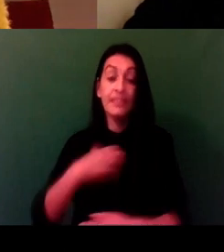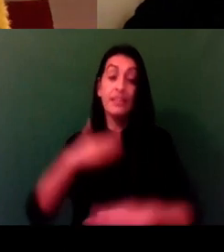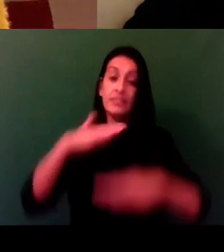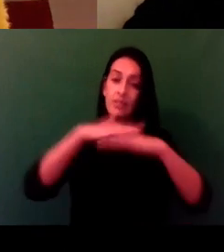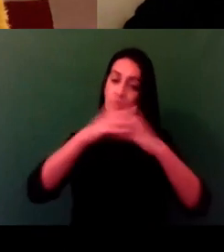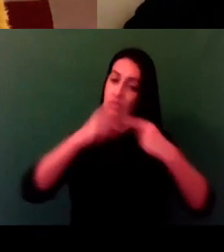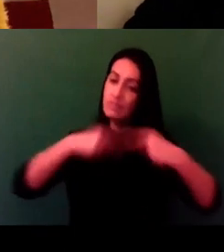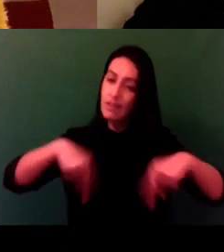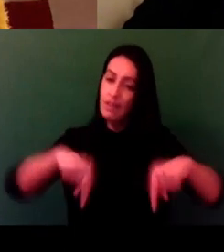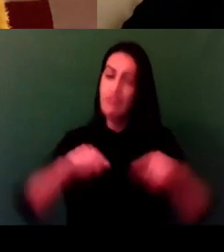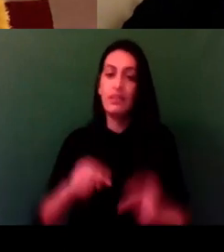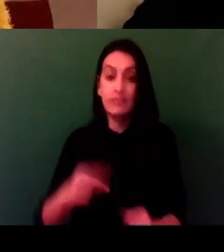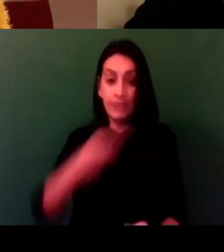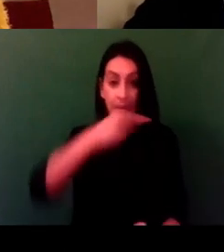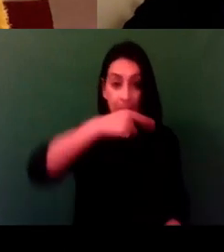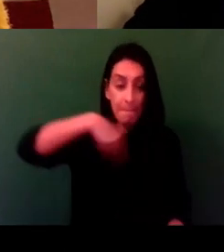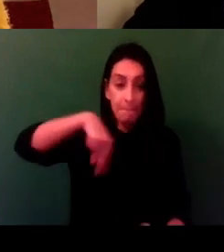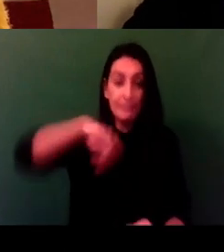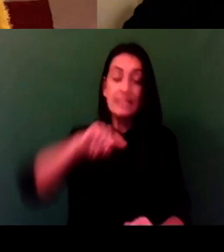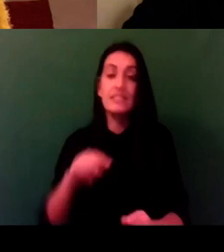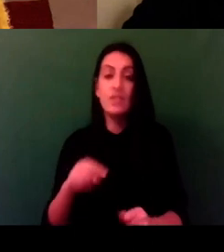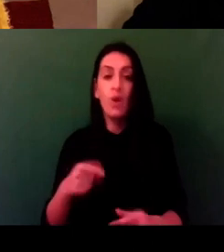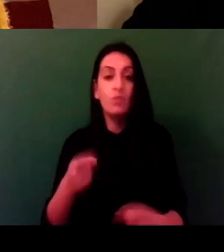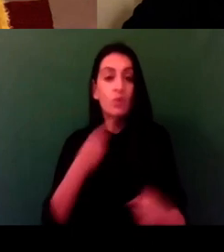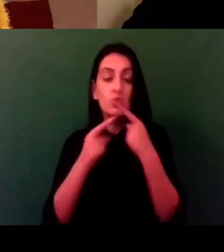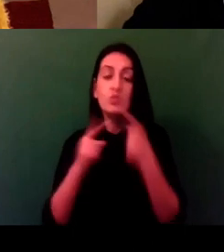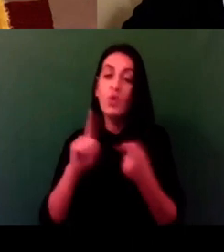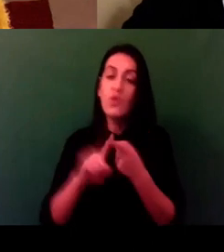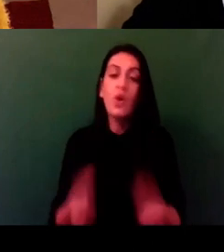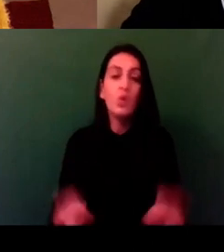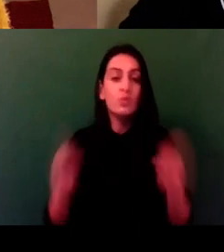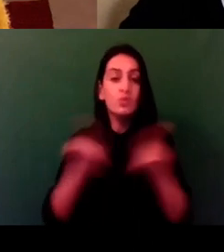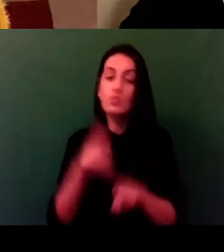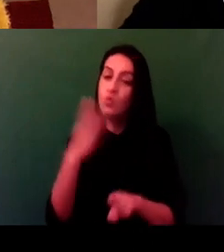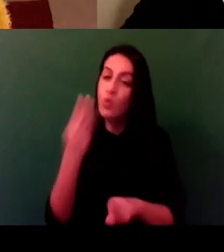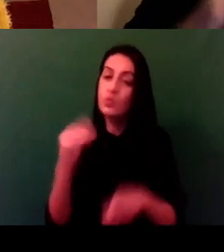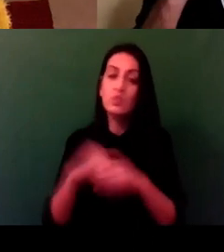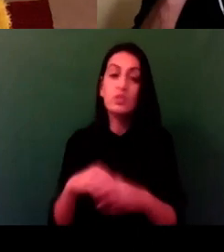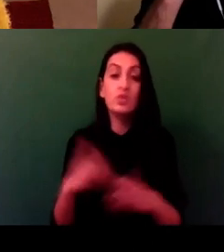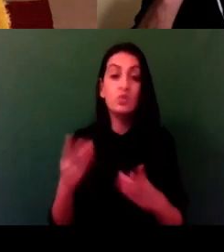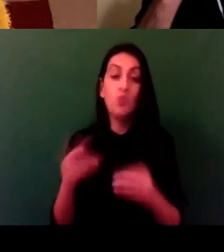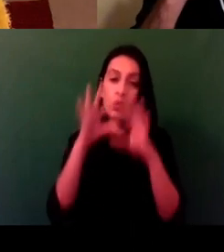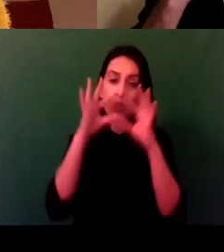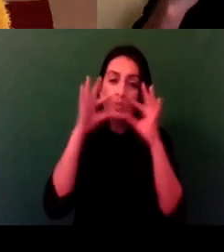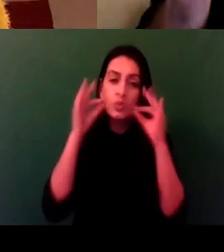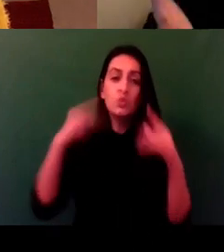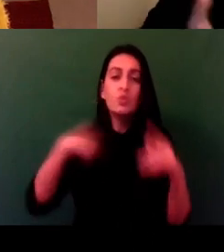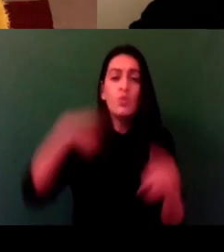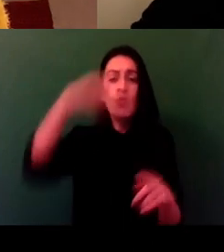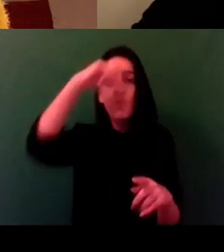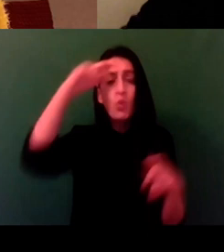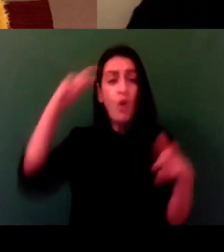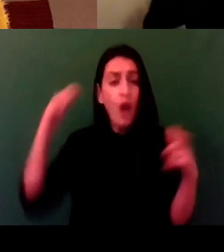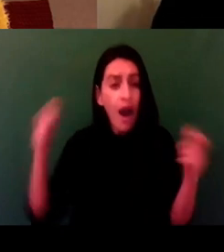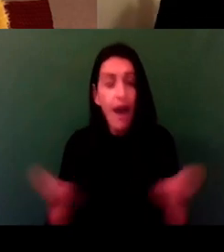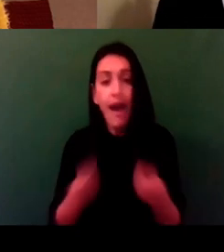bu şekilde oluşturuyor olmamızdan oldukça mutluyum. Umarım bu çabalar, bu temaslar da çoğalacaktır. Ortak